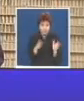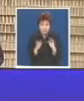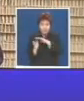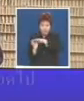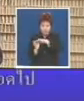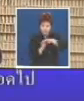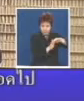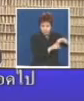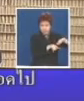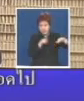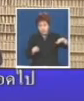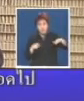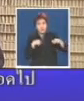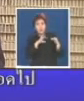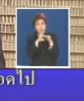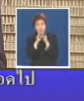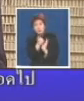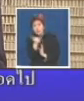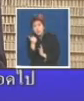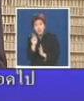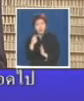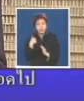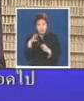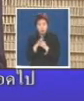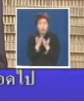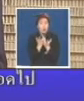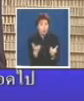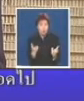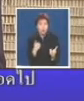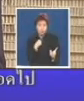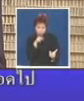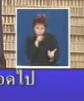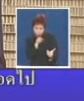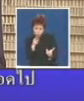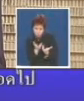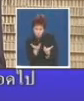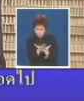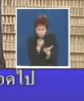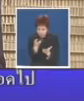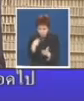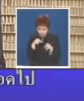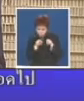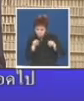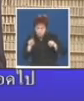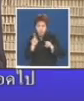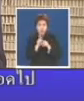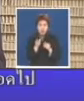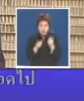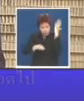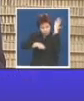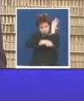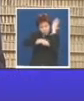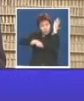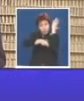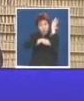ที่เกี่ยวข้องกับเศรษฐกิจนะครับผมก็ติดตามราคาสินค้าที่จะเป็นปัญหากับพี่น้องประชาชนได้นะครับเช่นกรณีของปุ๋ยนะครับ